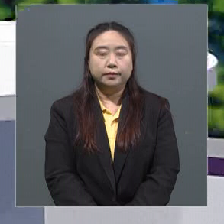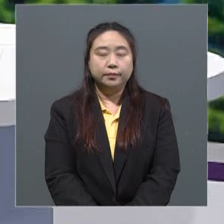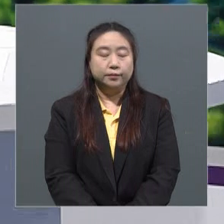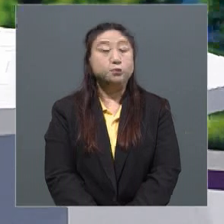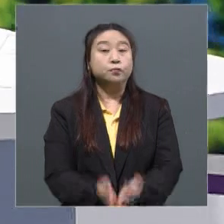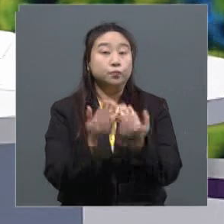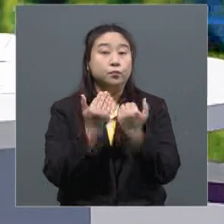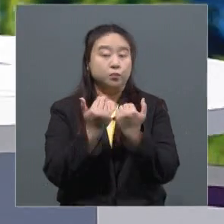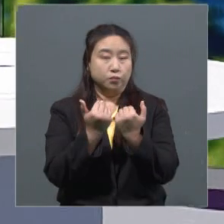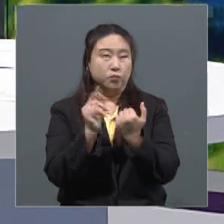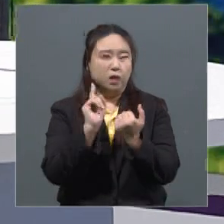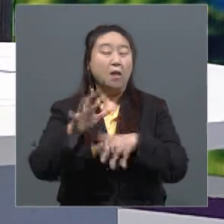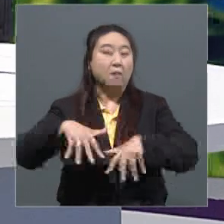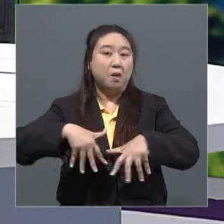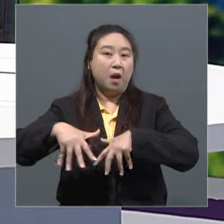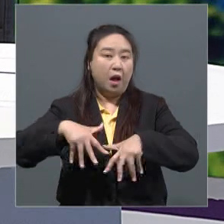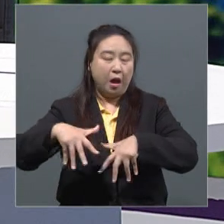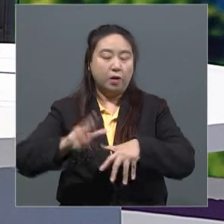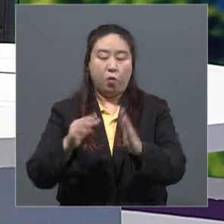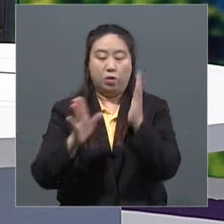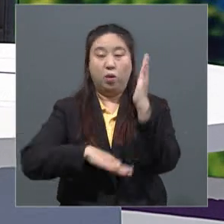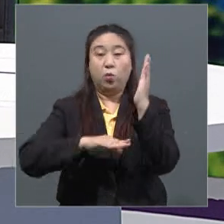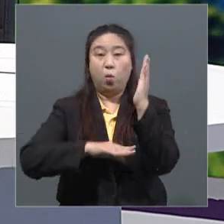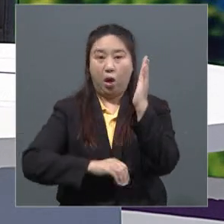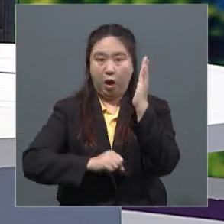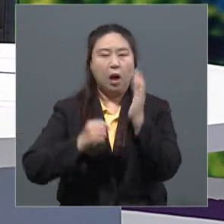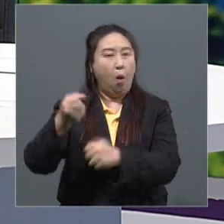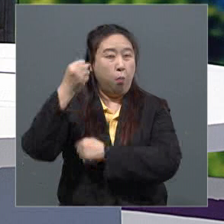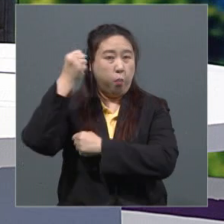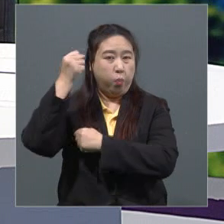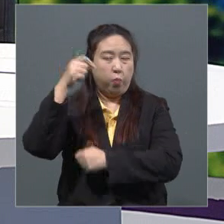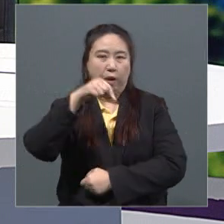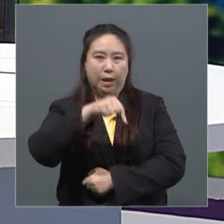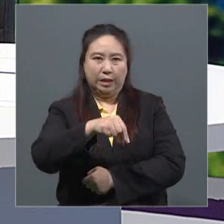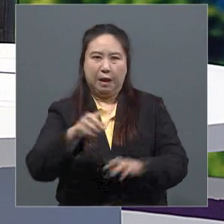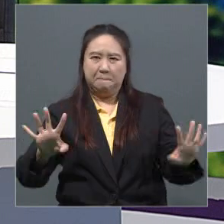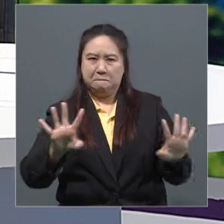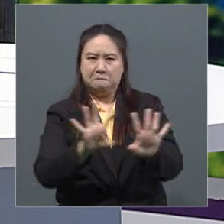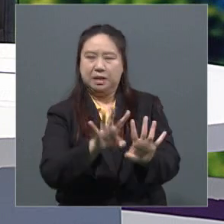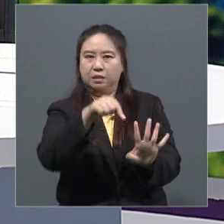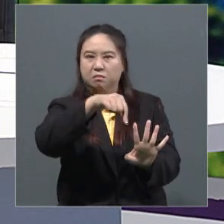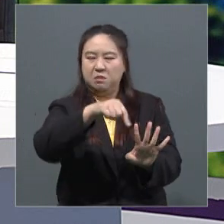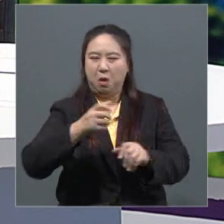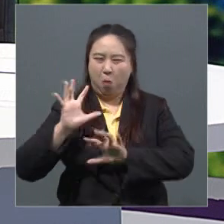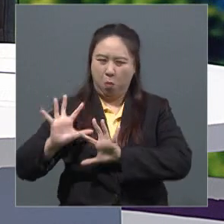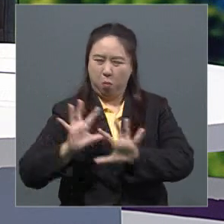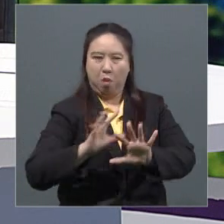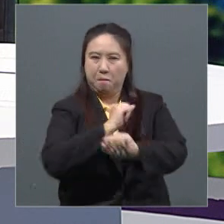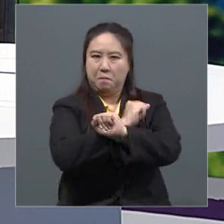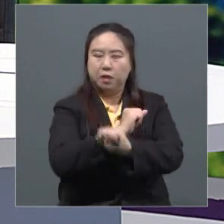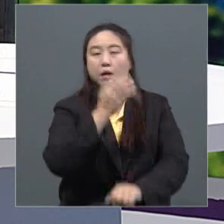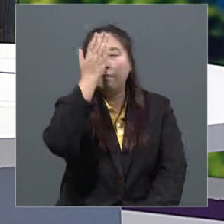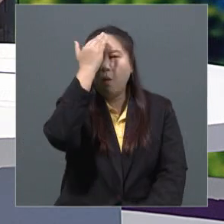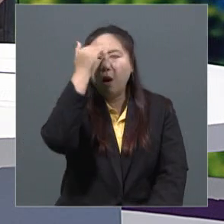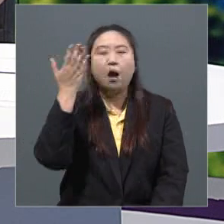ความคืบหน้าล่าสุดกรณีที่ชาวบ้านอำเภอสิงหนครจังหวัดสงขลามีการปิดแพขนานยนต์นะคะหลังจากที่ก่อนหน้านี้ตำรวจเนี่ยเข้าไ